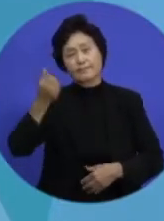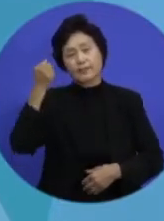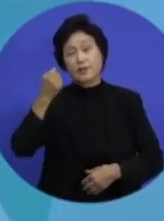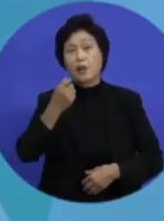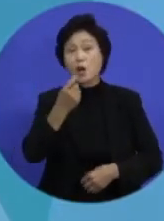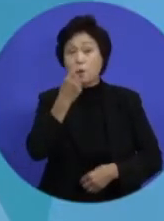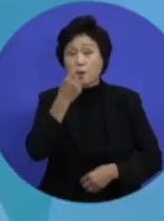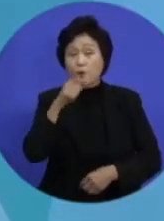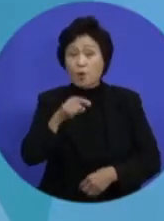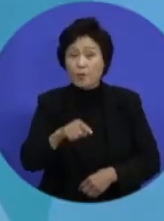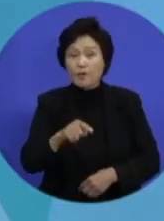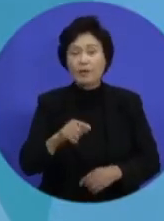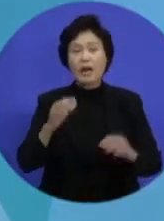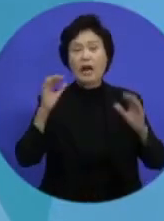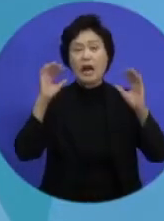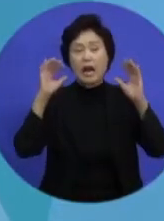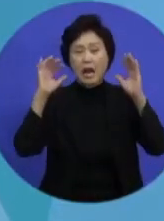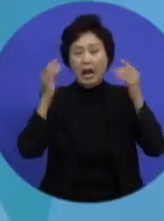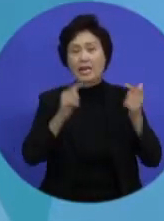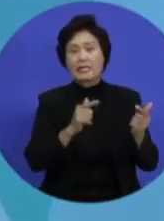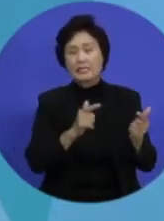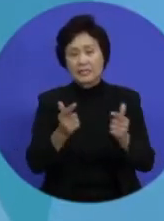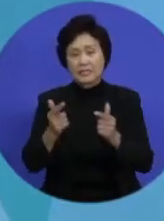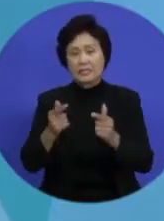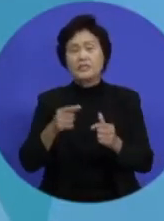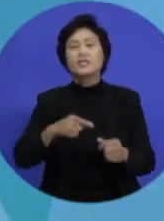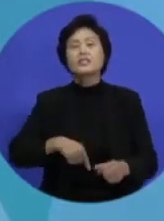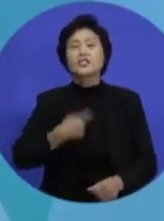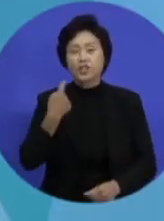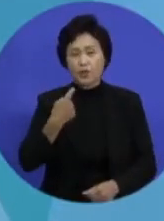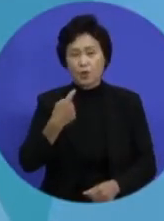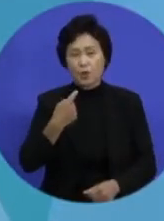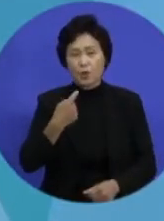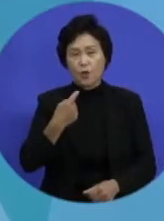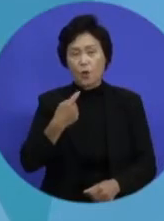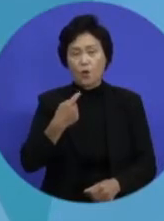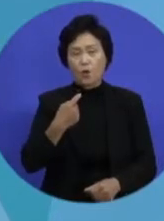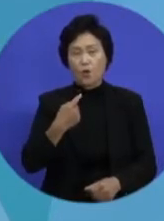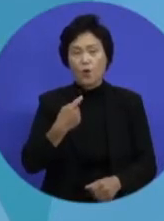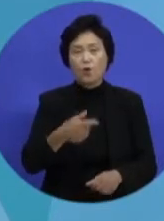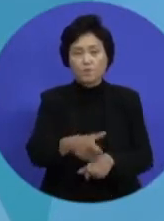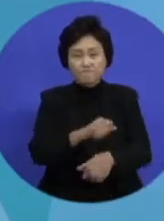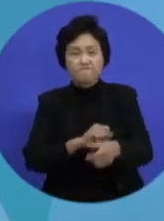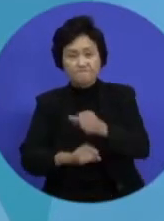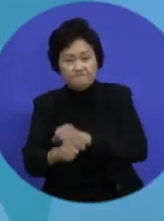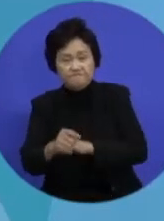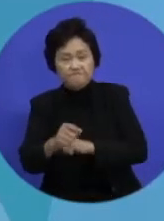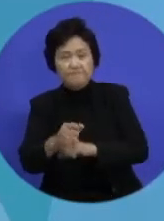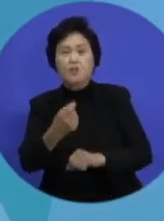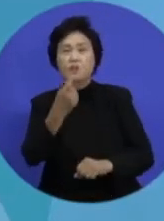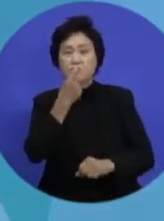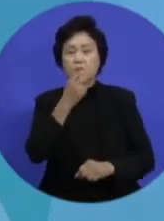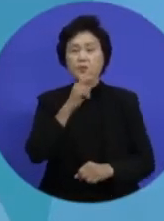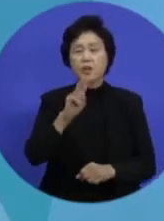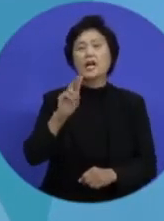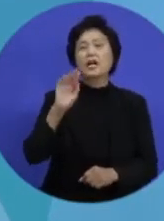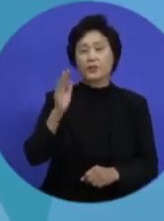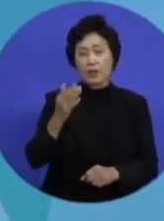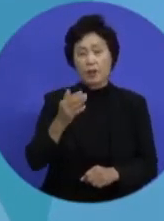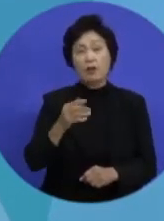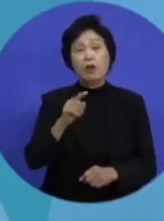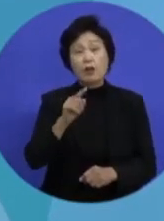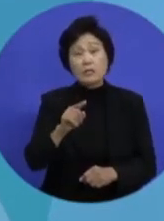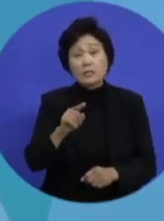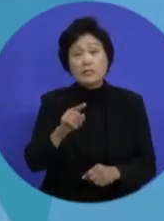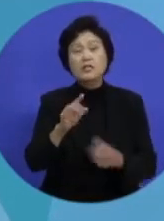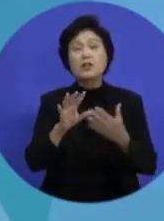아이들 속에서 이제 일어나는 일이더라고요. 그러니까 집어넣는 것이 아니고 아이들 속에 일으키는 건데 그 일으키기 위해서 이제